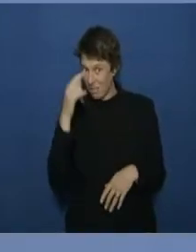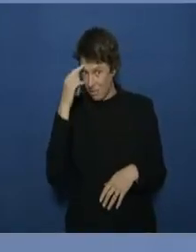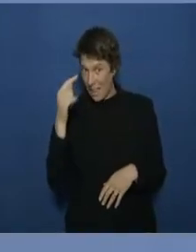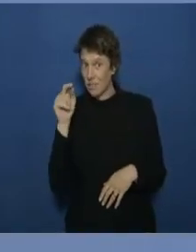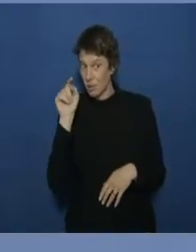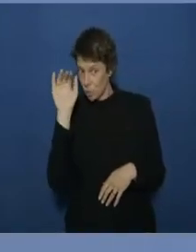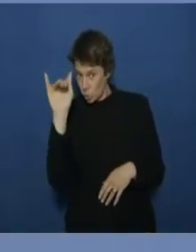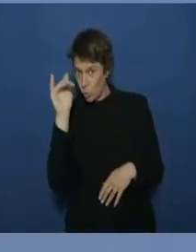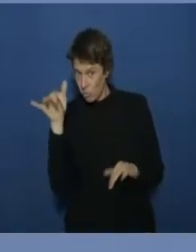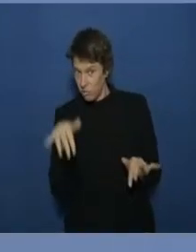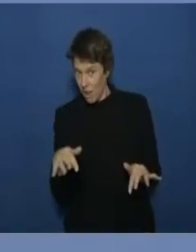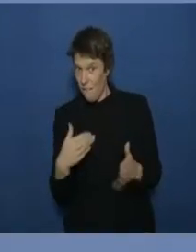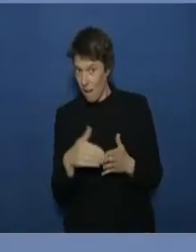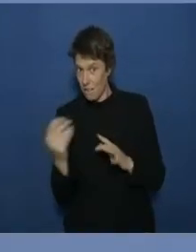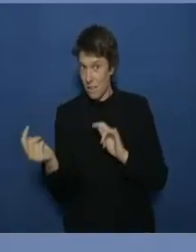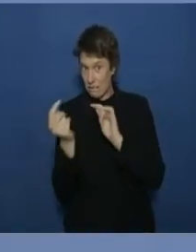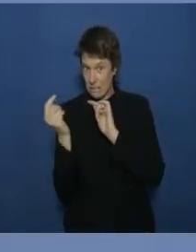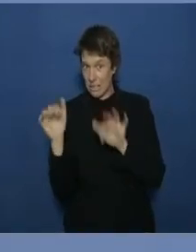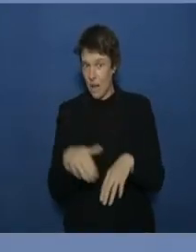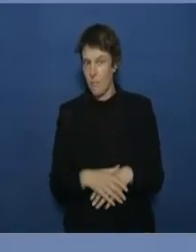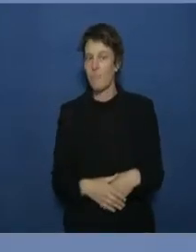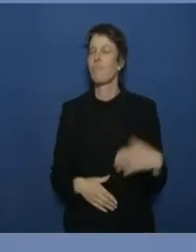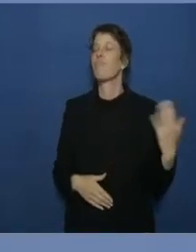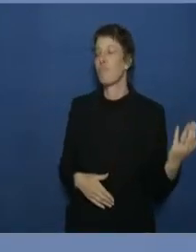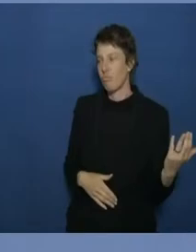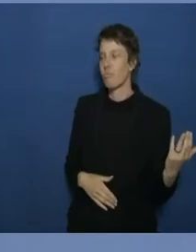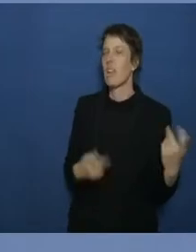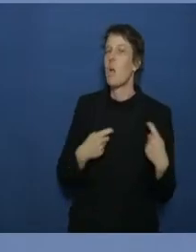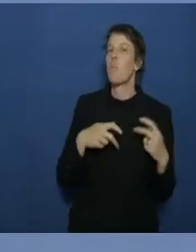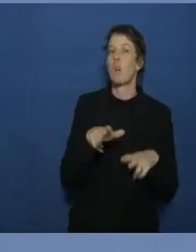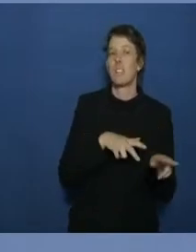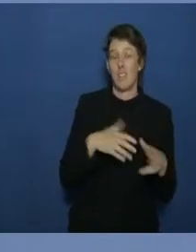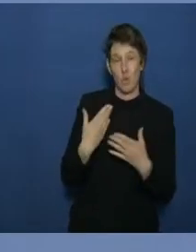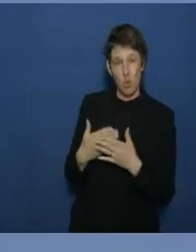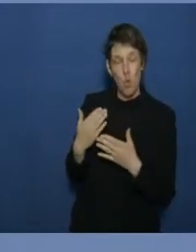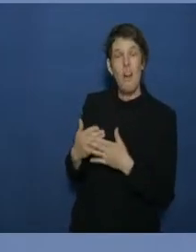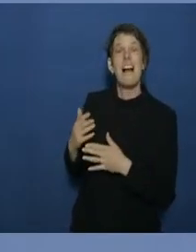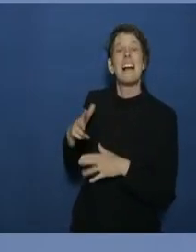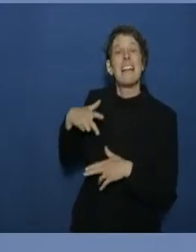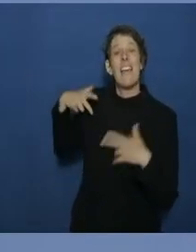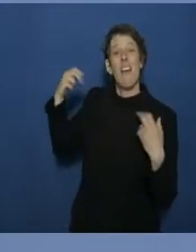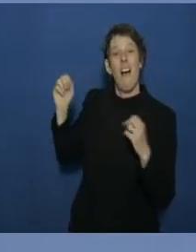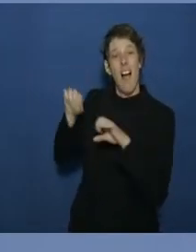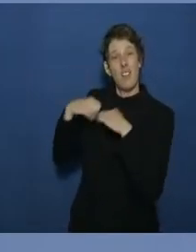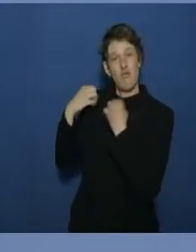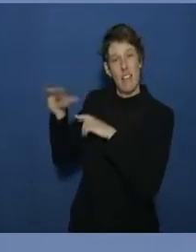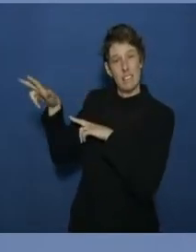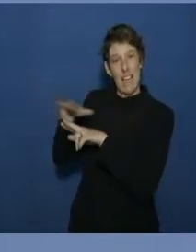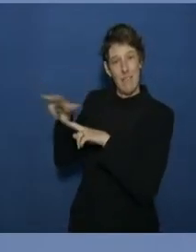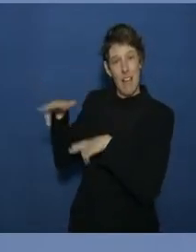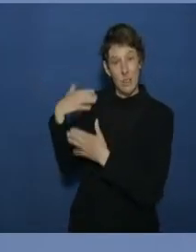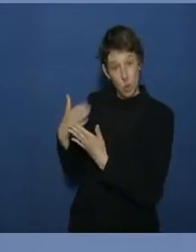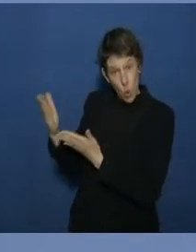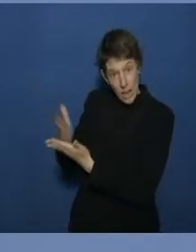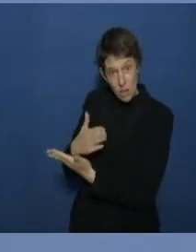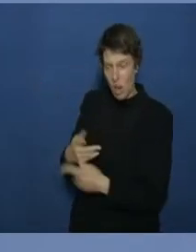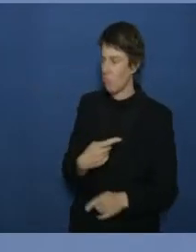Ja, die Bundesregierung verurteilt die Entscheidung des Generalstaatsanwalts der Russischen Föderation,